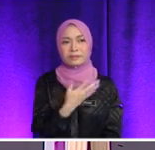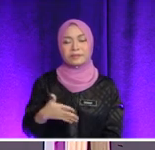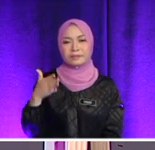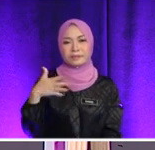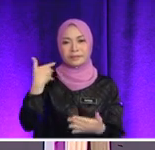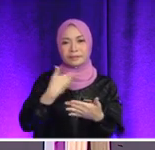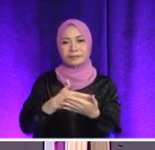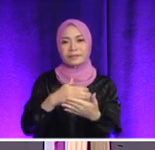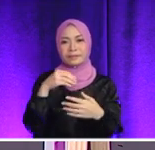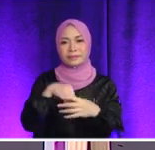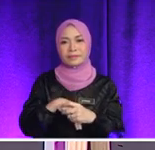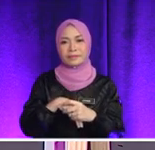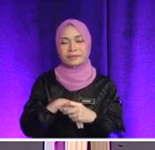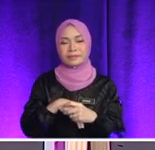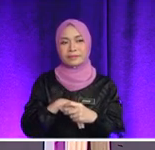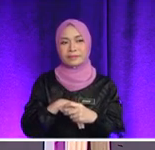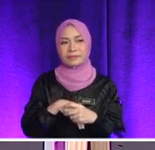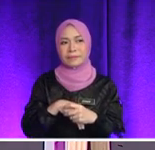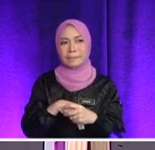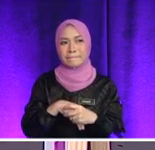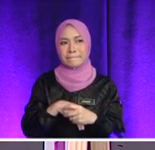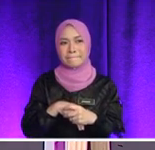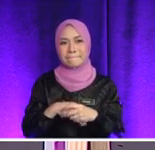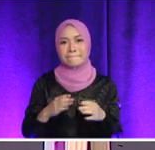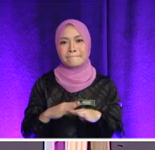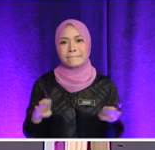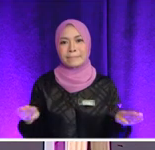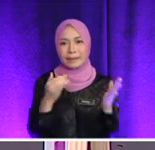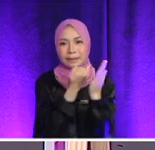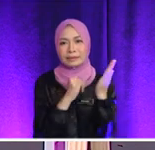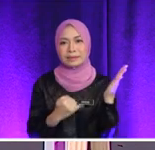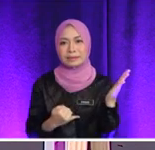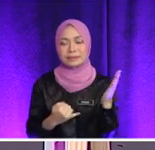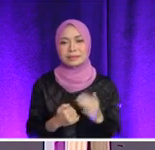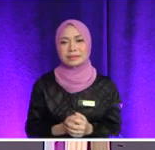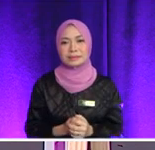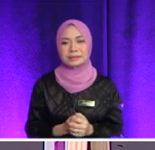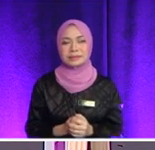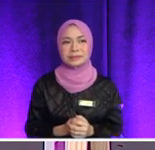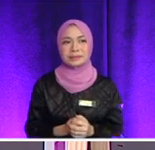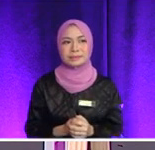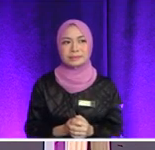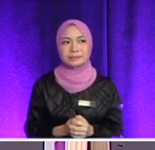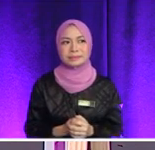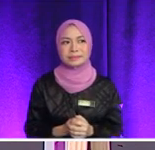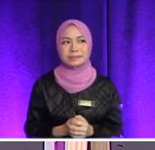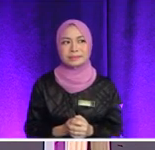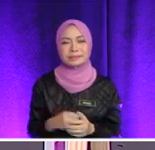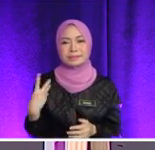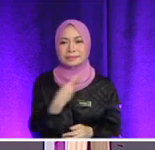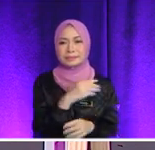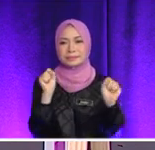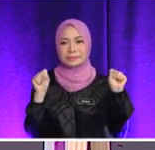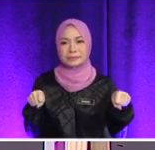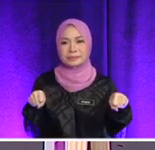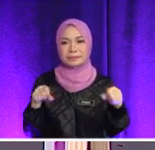bahasa seni dijual itu sendiri oke kita boleh memulihkan dengan murid kita Oke